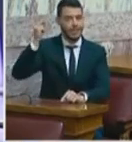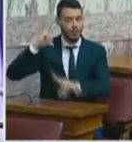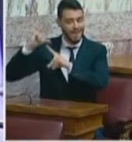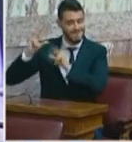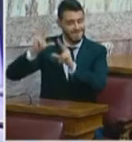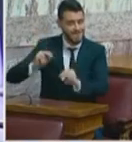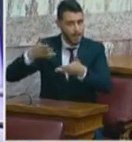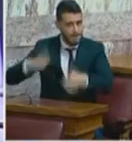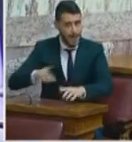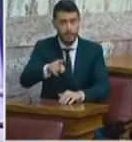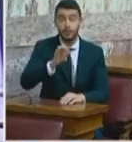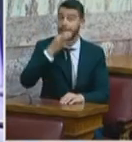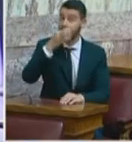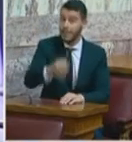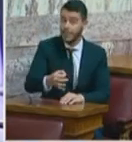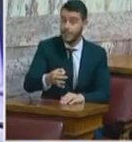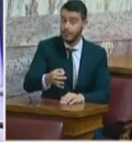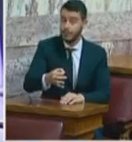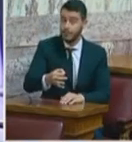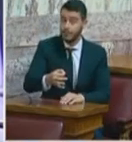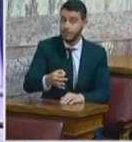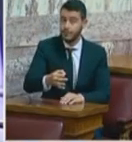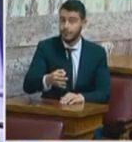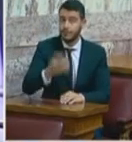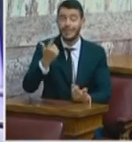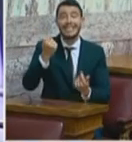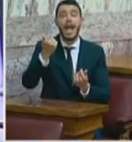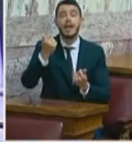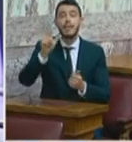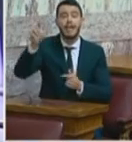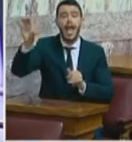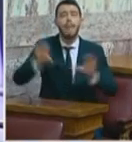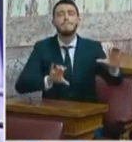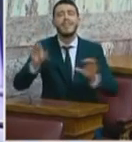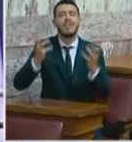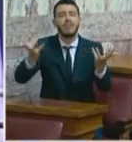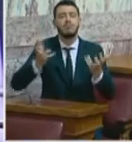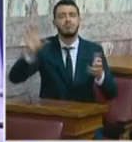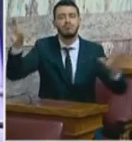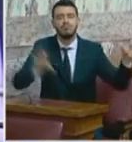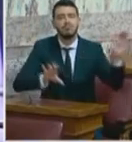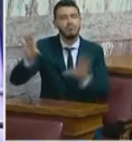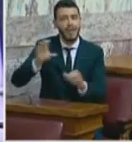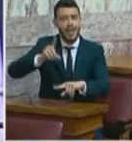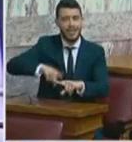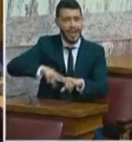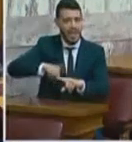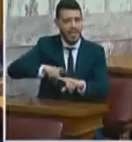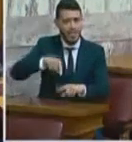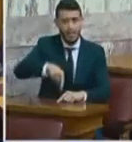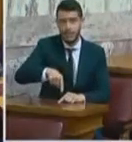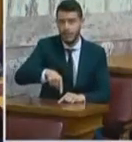είπατε ότι να φέρουν τα χρήματά τους επενδυτές στην Ελλάδα, να φέρουν τα χρήματά τους